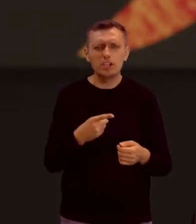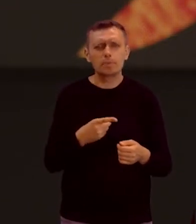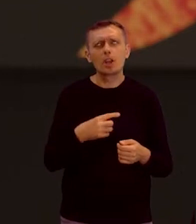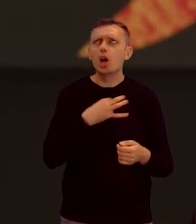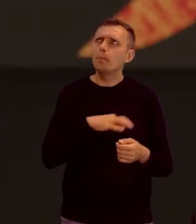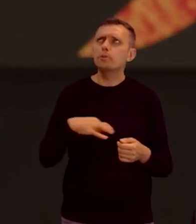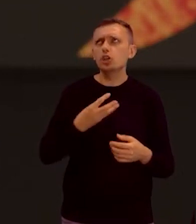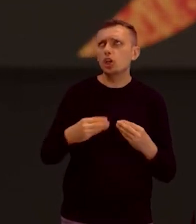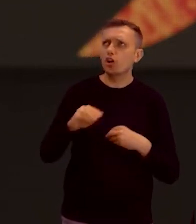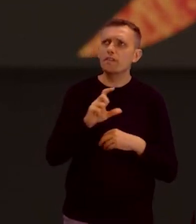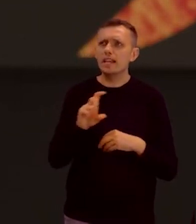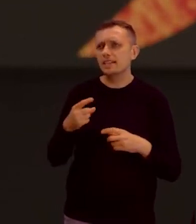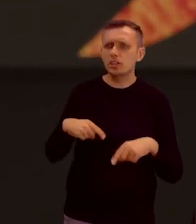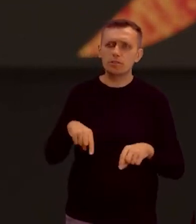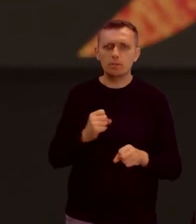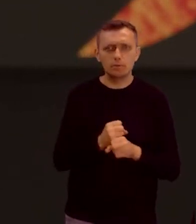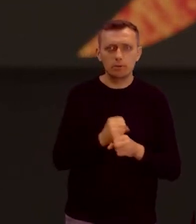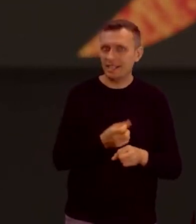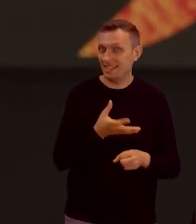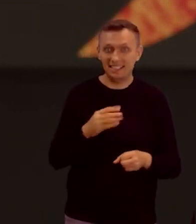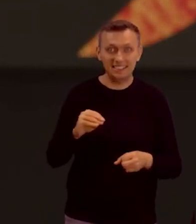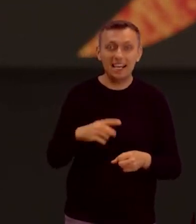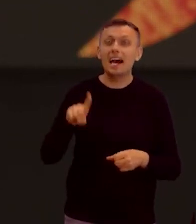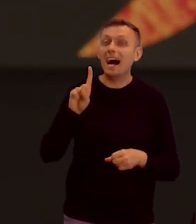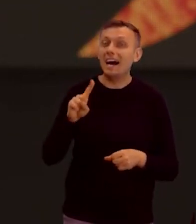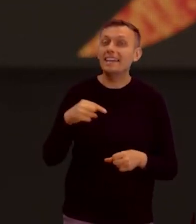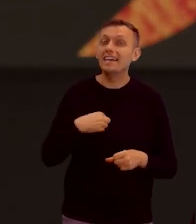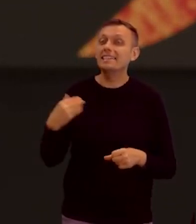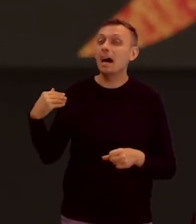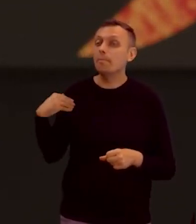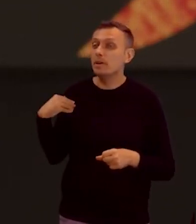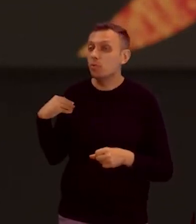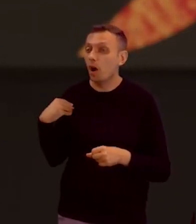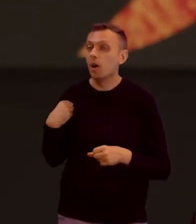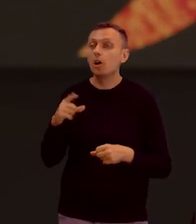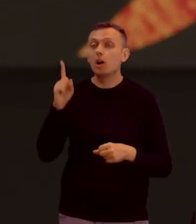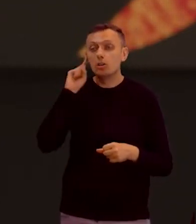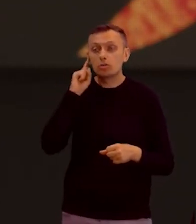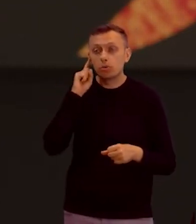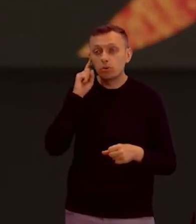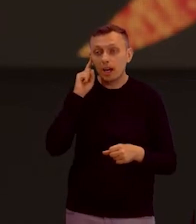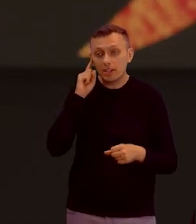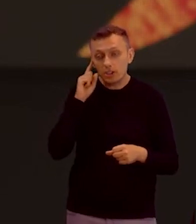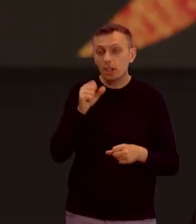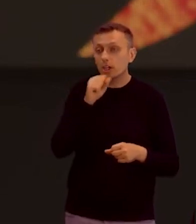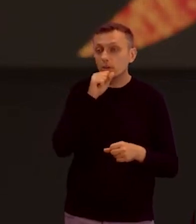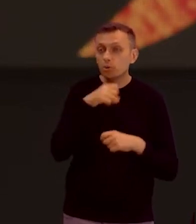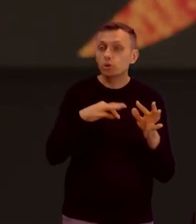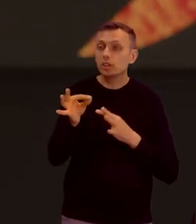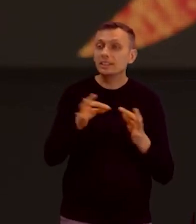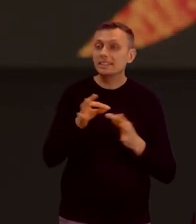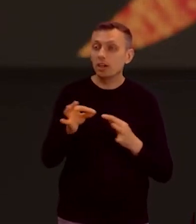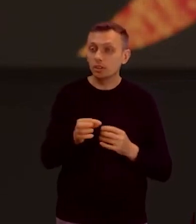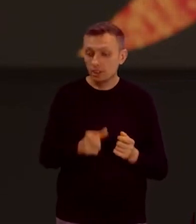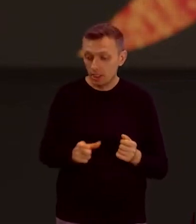Ale usłyszałem od wielu, szkoda, że nie spędziłem więcej czasu ze swoją